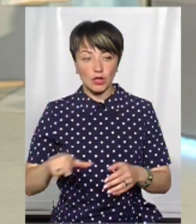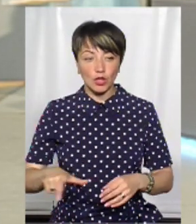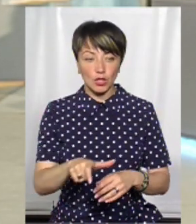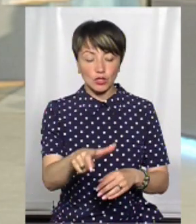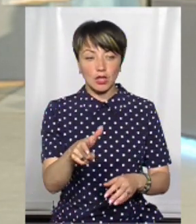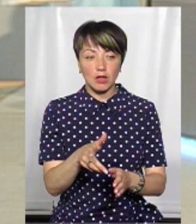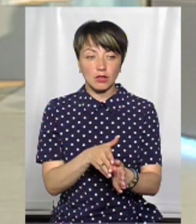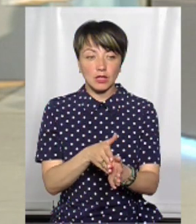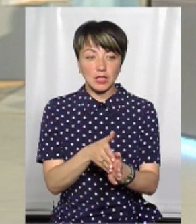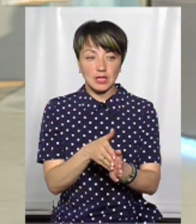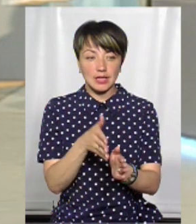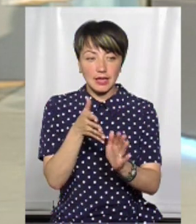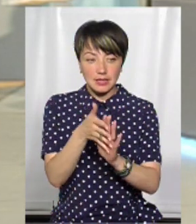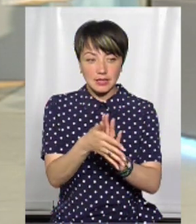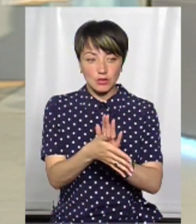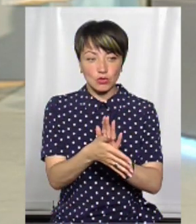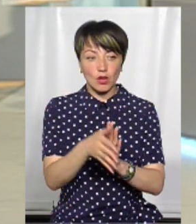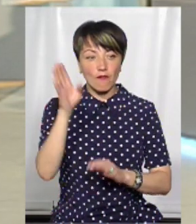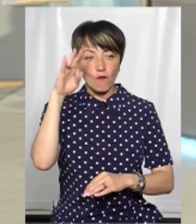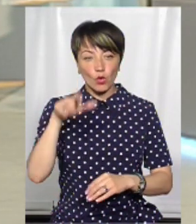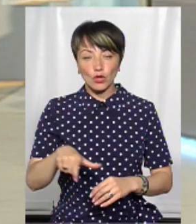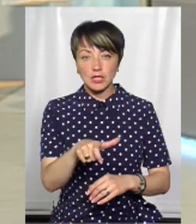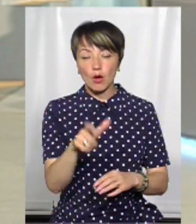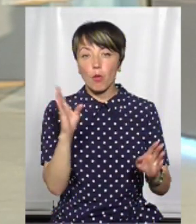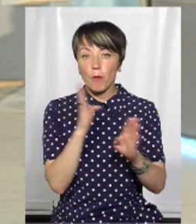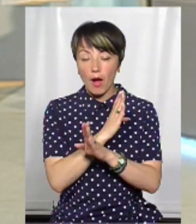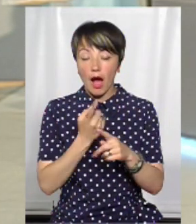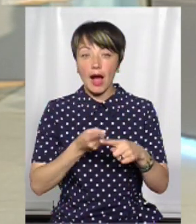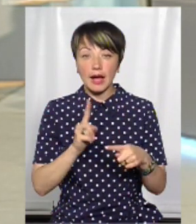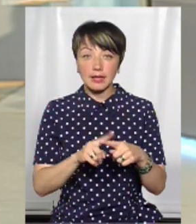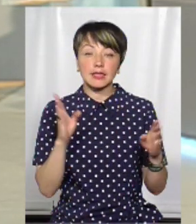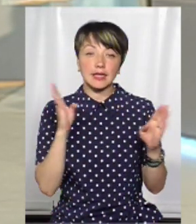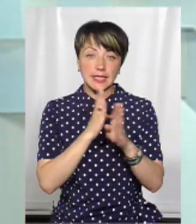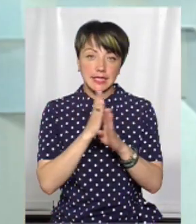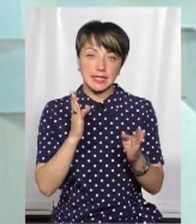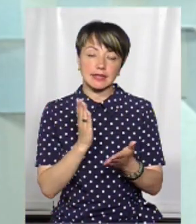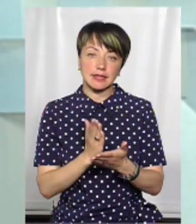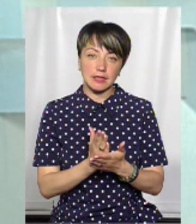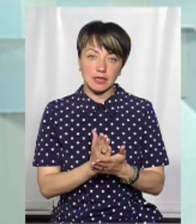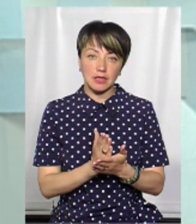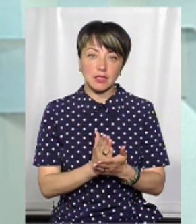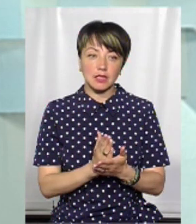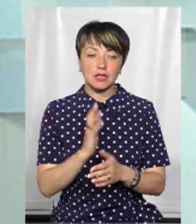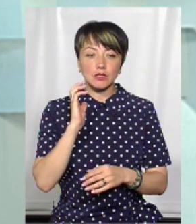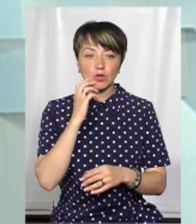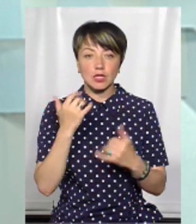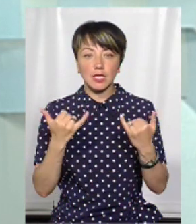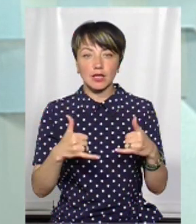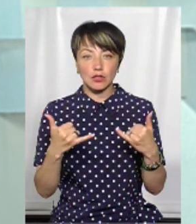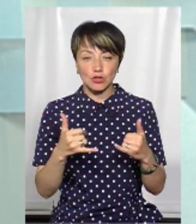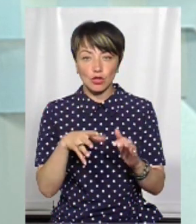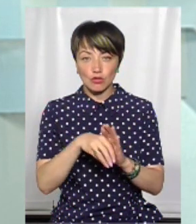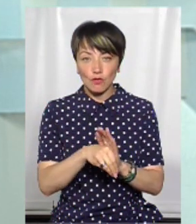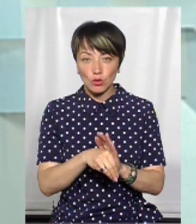насичує воду киснем. А кисень, він сам по собі є дуже, дуже серйозна хімічна